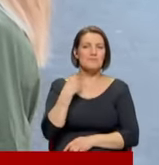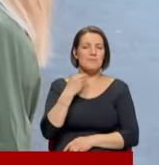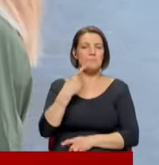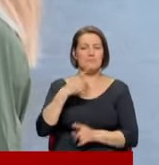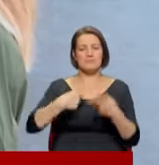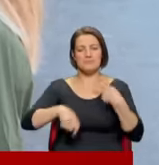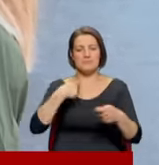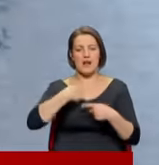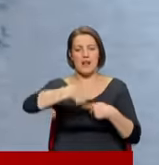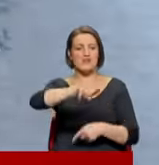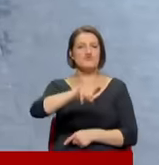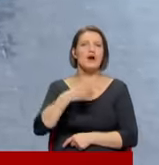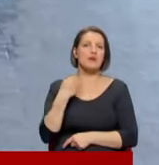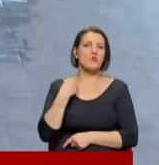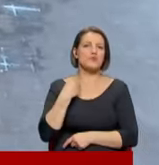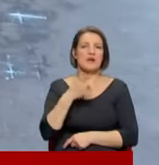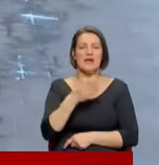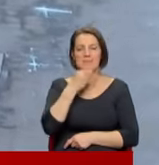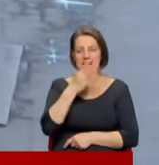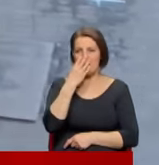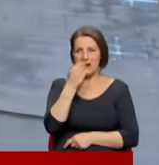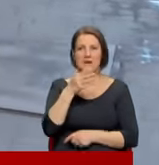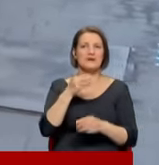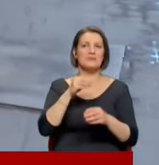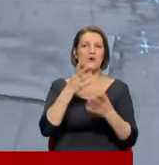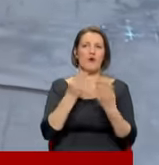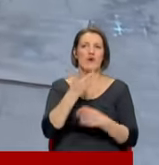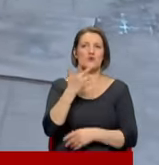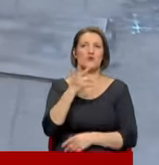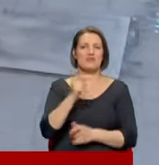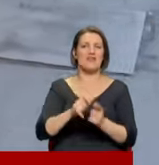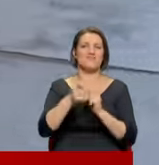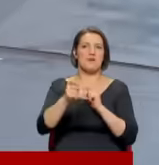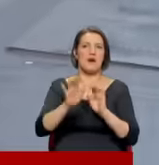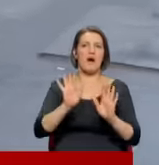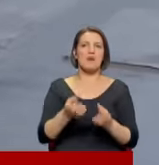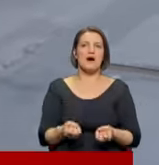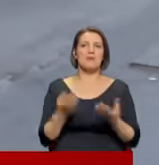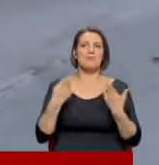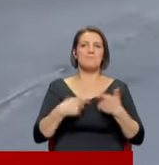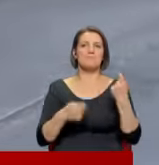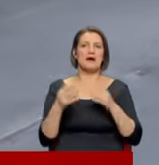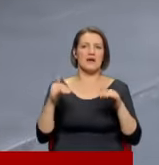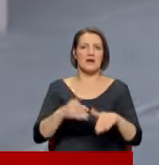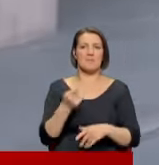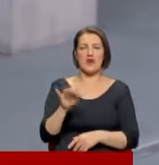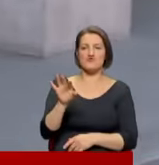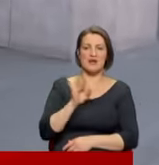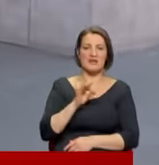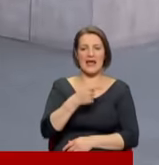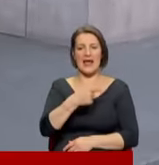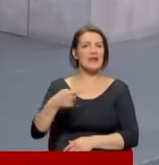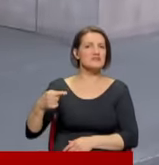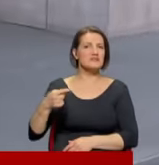Bankaya borçlandı, faizini ödeyeceğim. Emekliye bayram için ikramiye olarak 3000 lira verilmişti ama yetmedi. Bankaya geldi, para çekti.